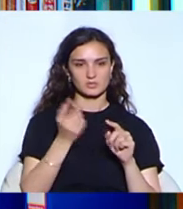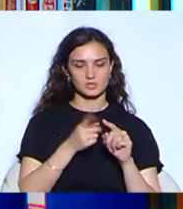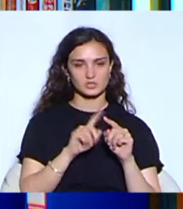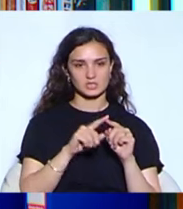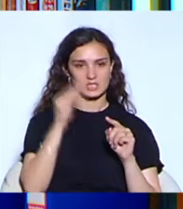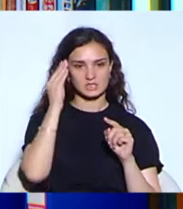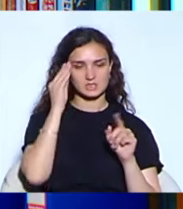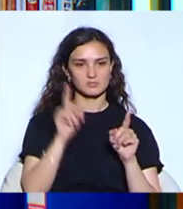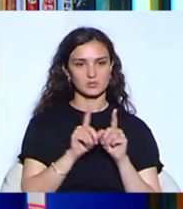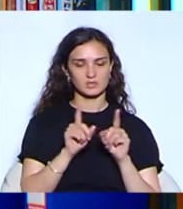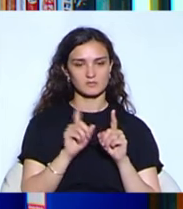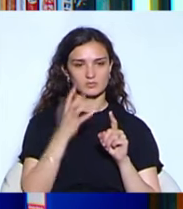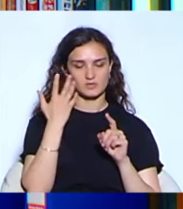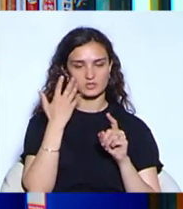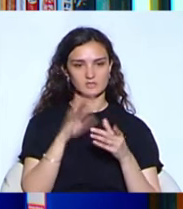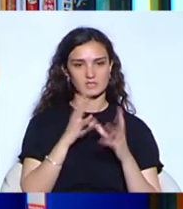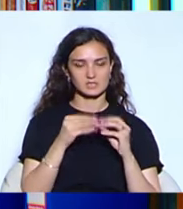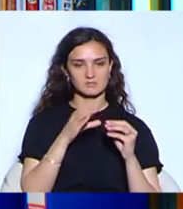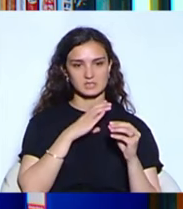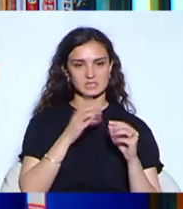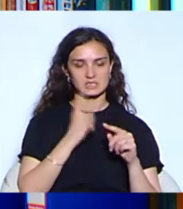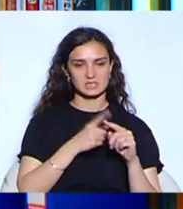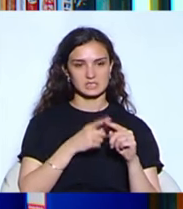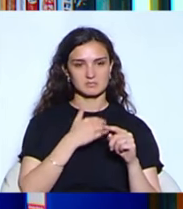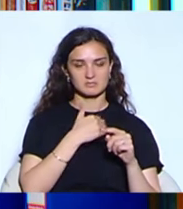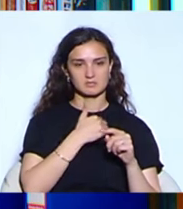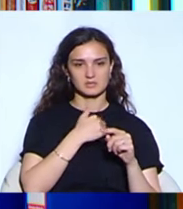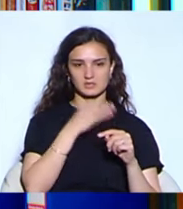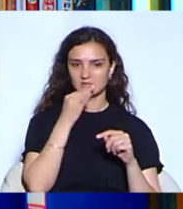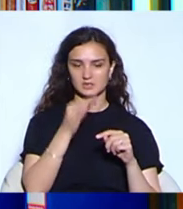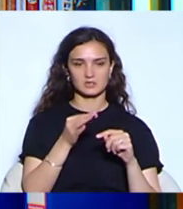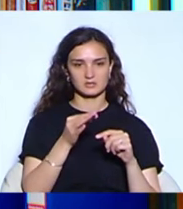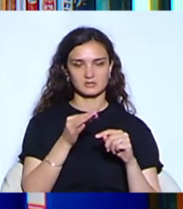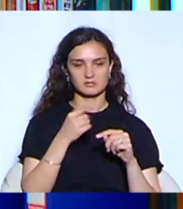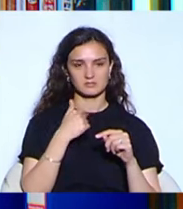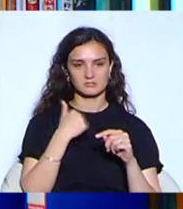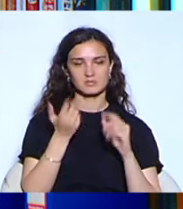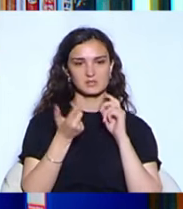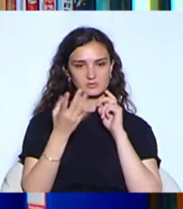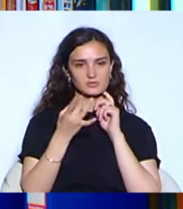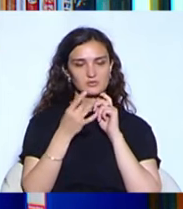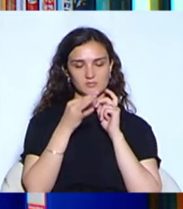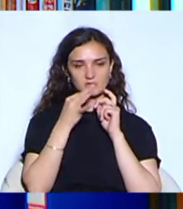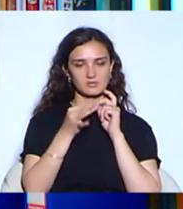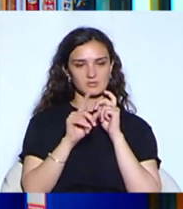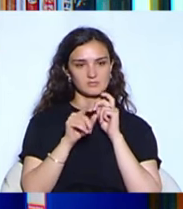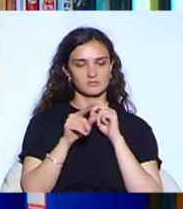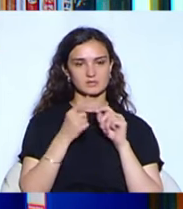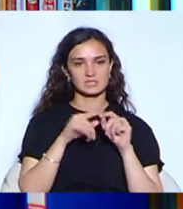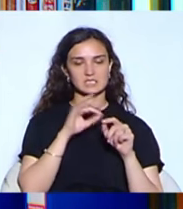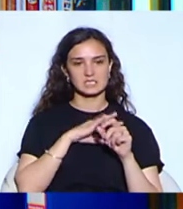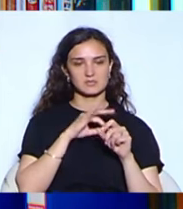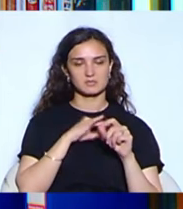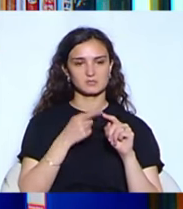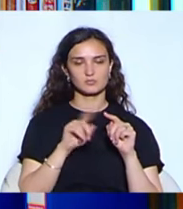გავრცელებული აზრის მიუხედავად, რომ ვაშლია ყველაზე მდიდარი რკინით, მე მინდა გავაქარწყლო მე რამდენად, მაგრამ კიდევ ერთხელ გითხრათ.